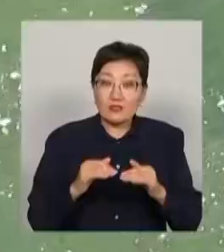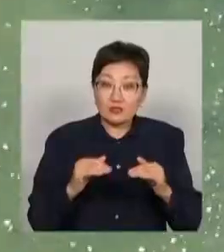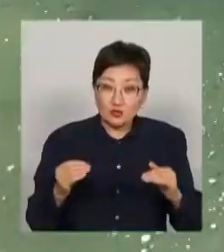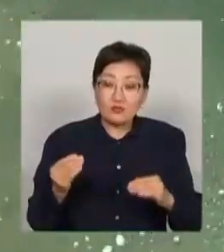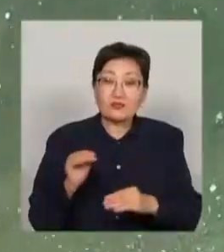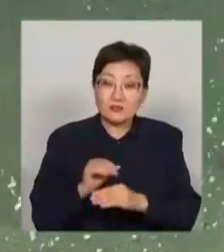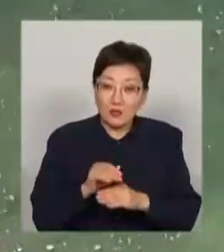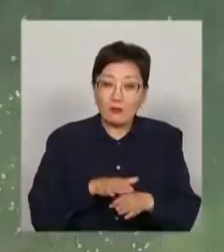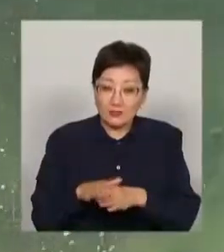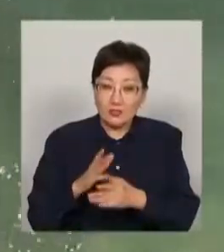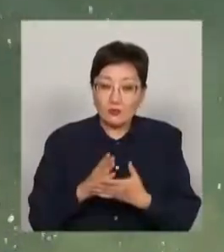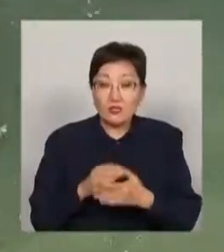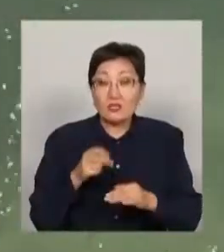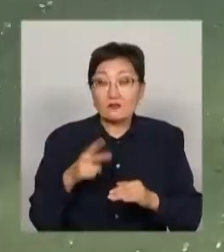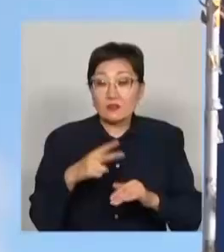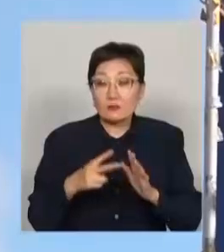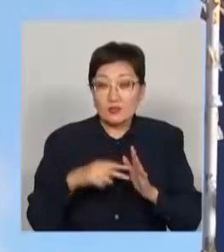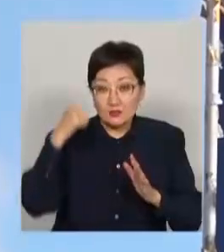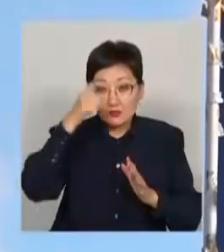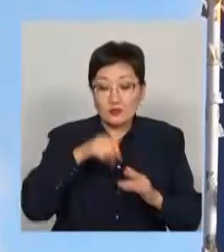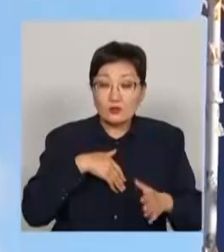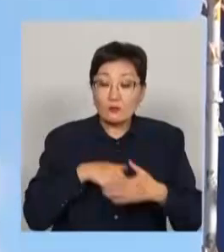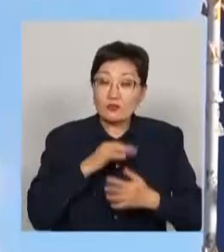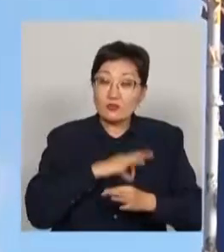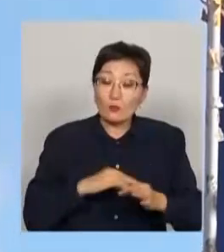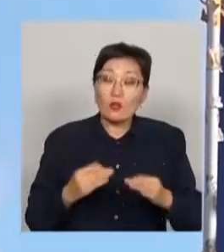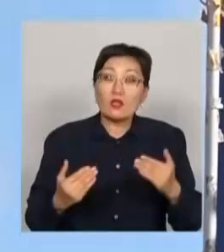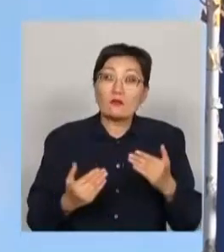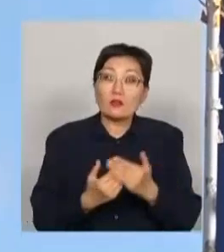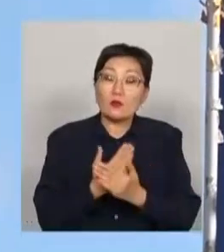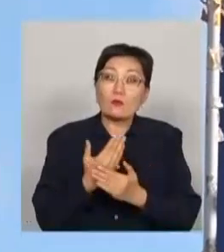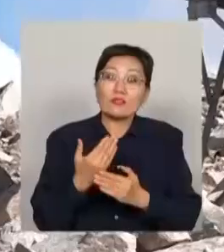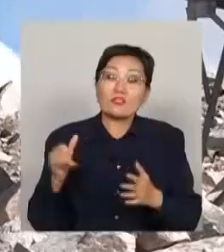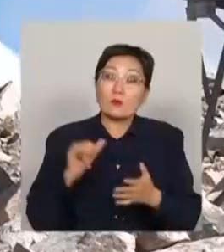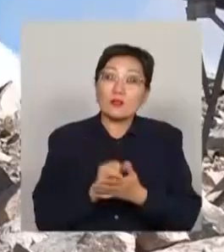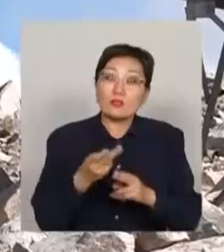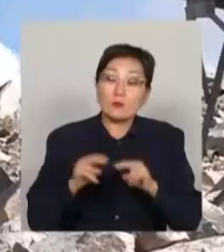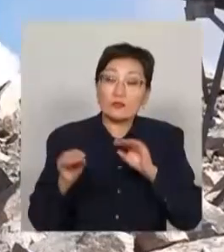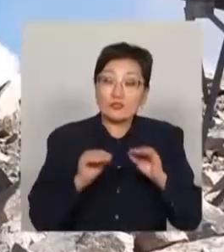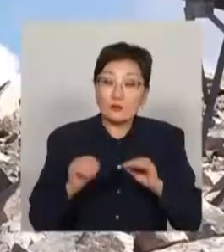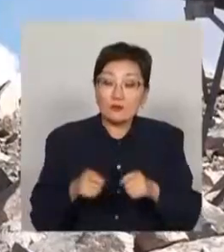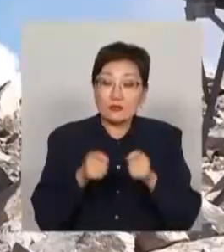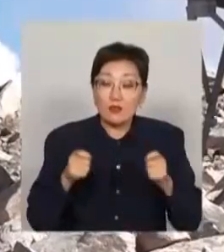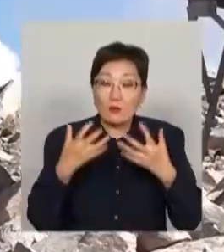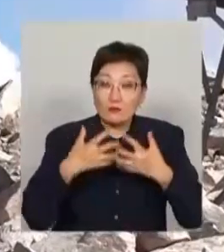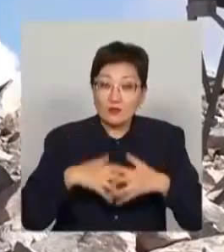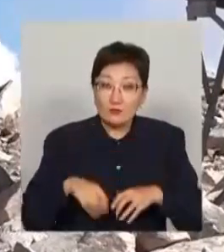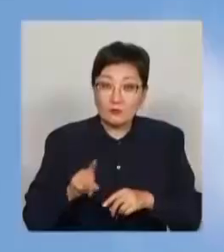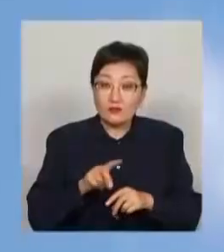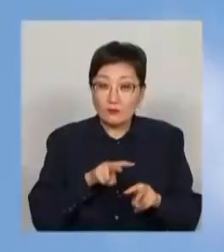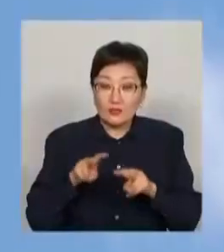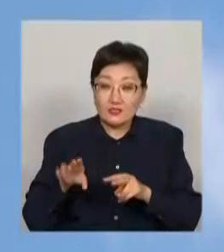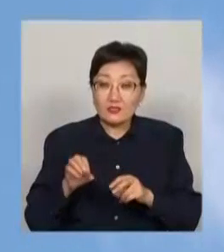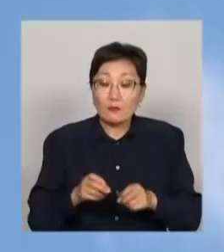заполнения. Специалисты 2007 года активно применяют и ноу-хау устройства. К примеру, этот аппарат создан для автоматического контроля